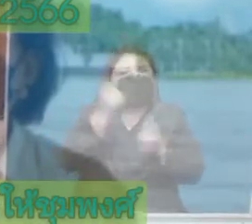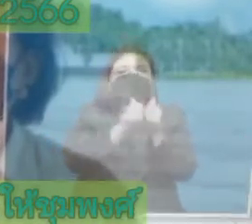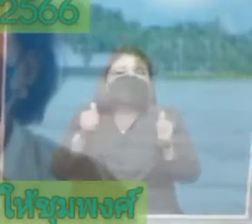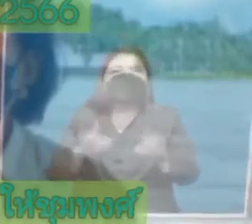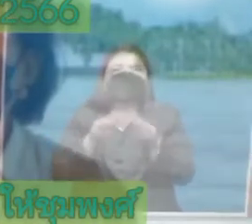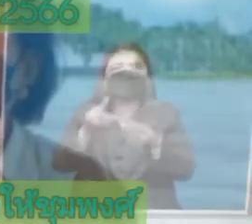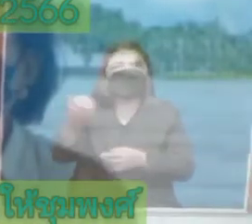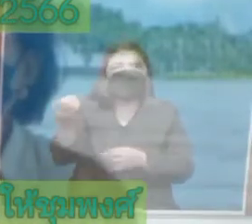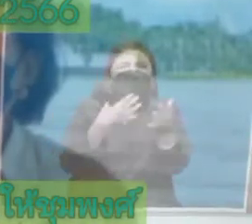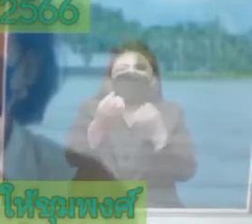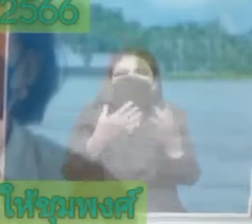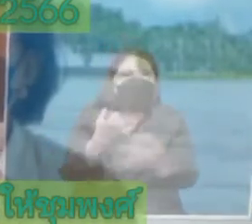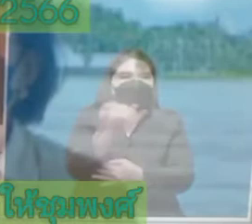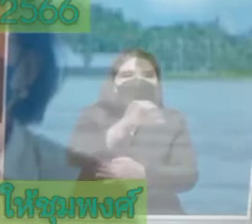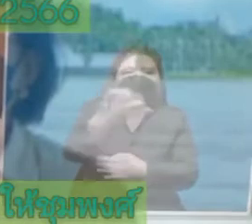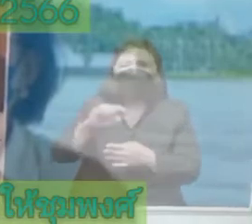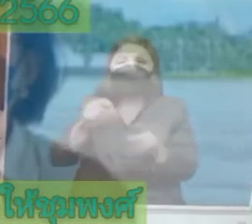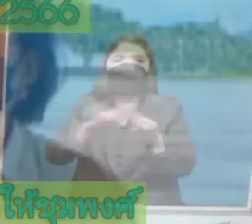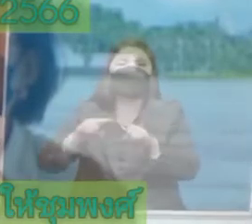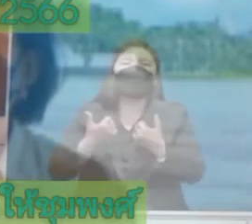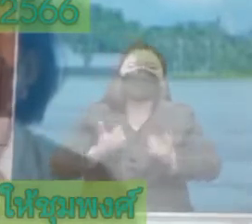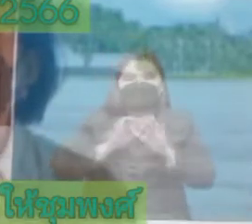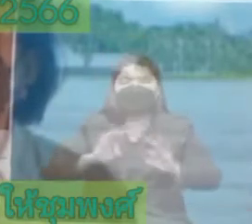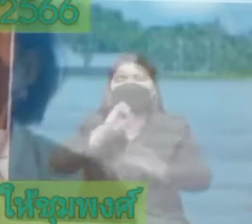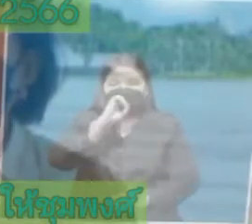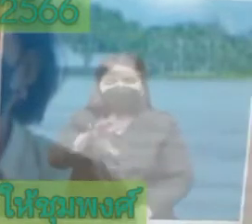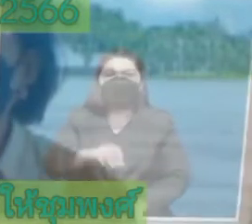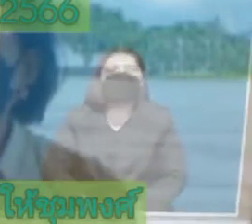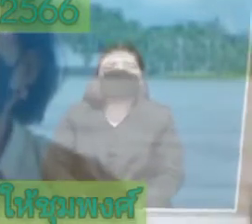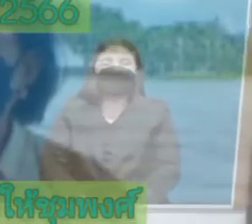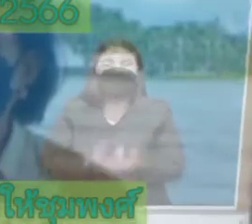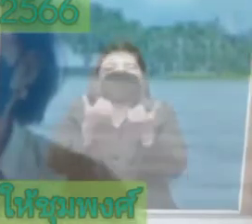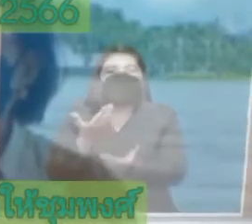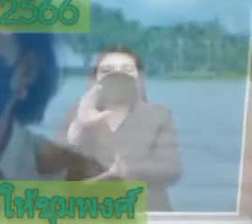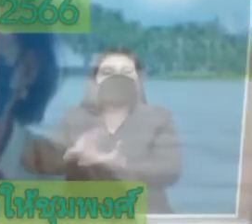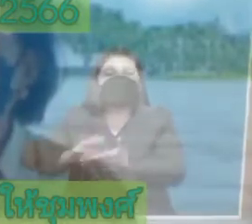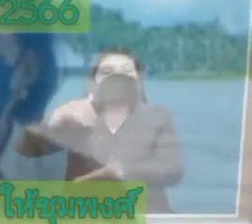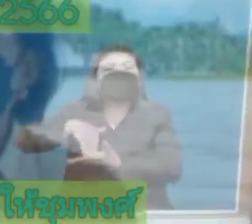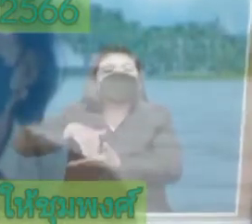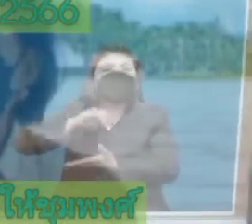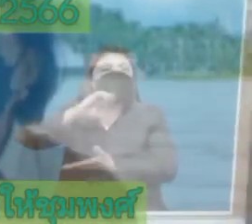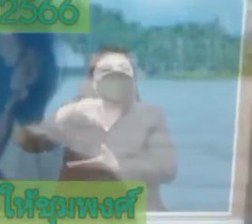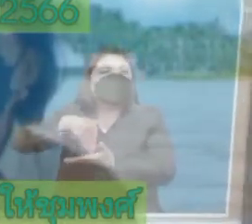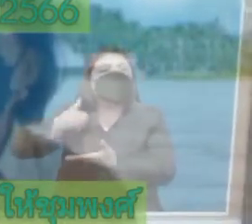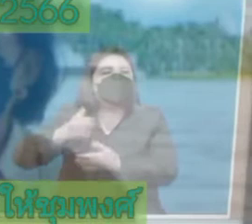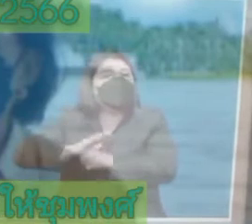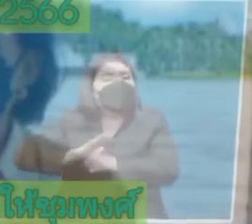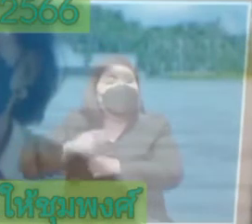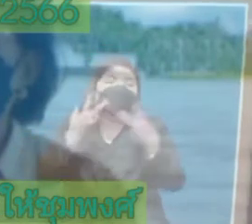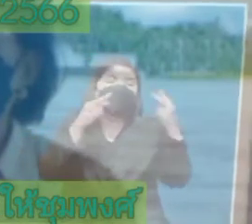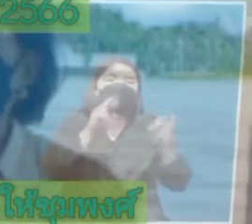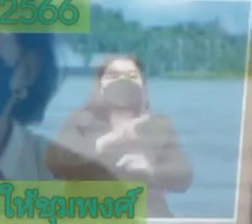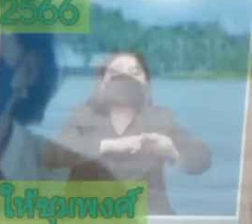ท่านพูดเหมือนมันไม่มีอะไรดีทักอย่างเลยอันนี้ผมก็จำเป็นต้องพูดในเรื่องของการใช้งบกลางท่านบอกงบกลางมีไว้เหลือเฟือมากมายนายกก็ใช้เ